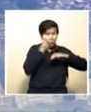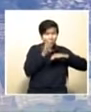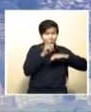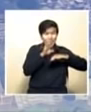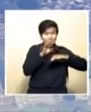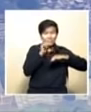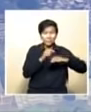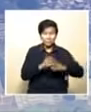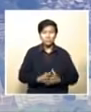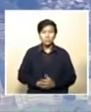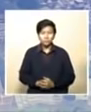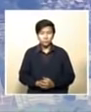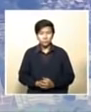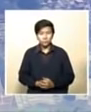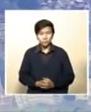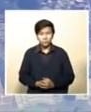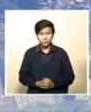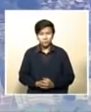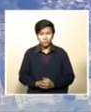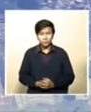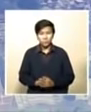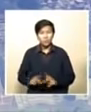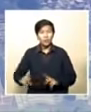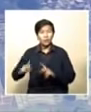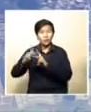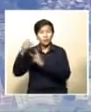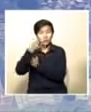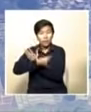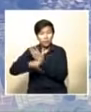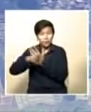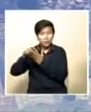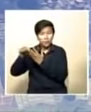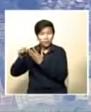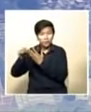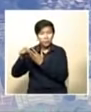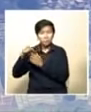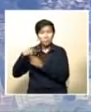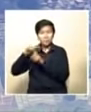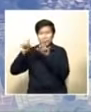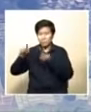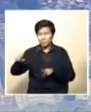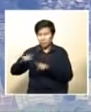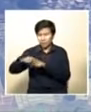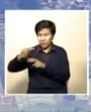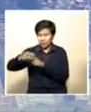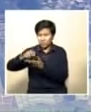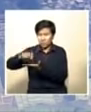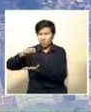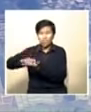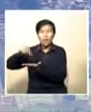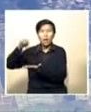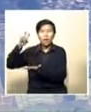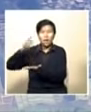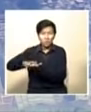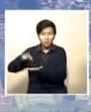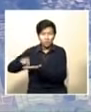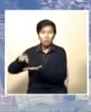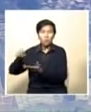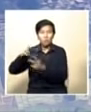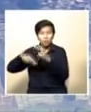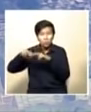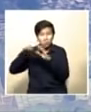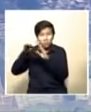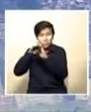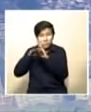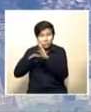ยสรุปเนี่ยรัฐบาลกำลังแก้ไขปัญหานี้อย่างไรในส่วนที่เกี่ยวข้องกับกระทรวงมหาดไทยหรือการปฏิบัติในเชิงพื้นที่นะ